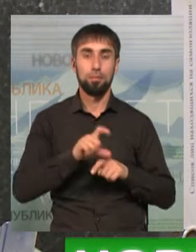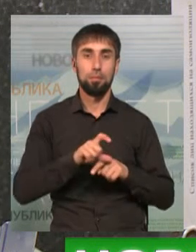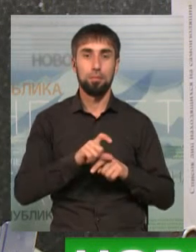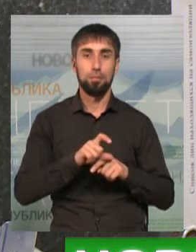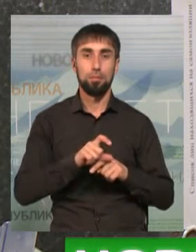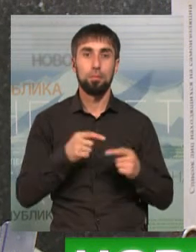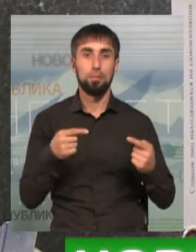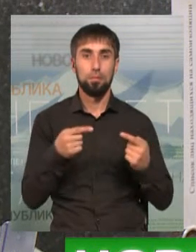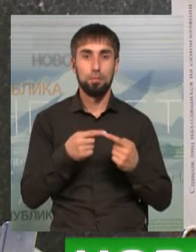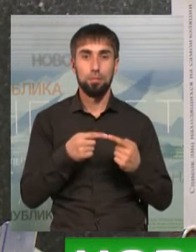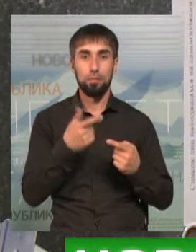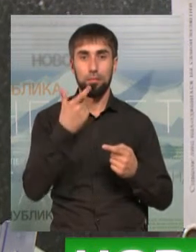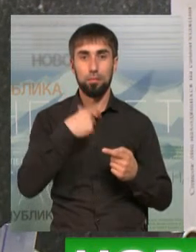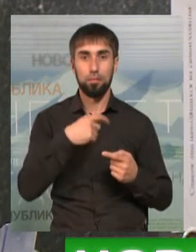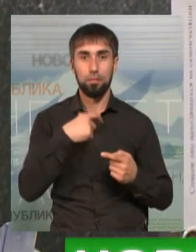очень точно в себе